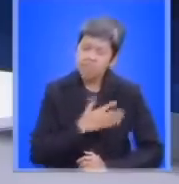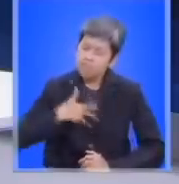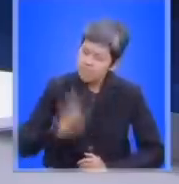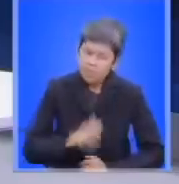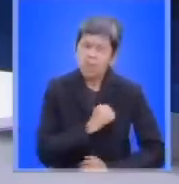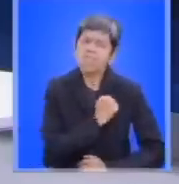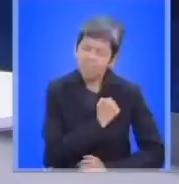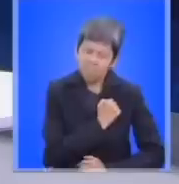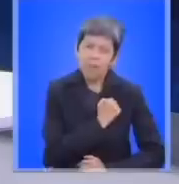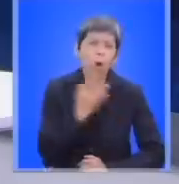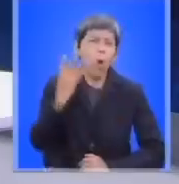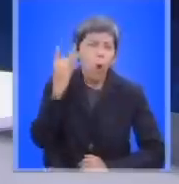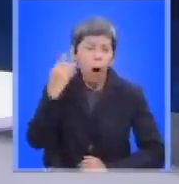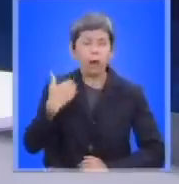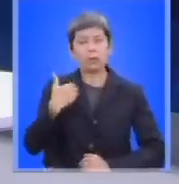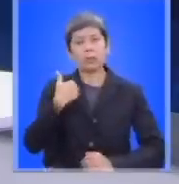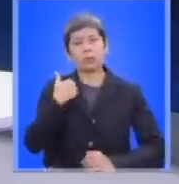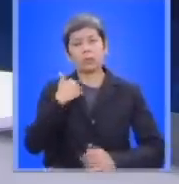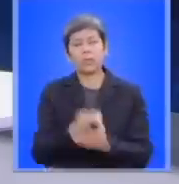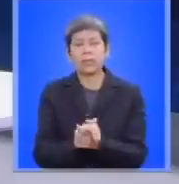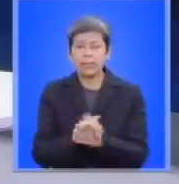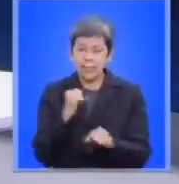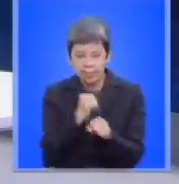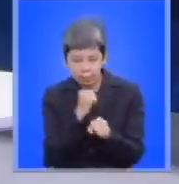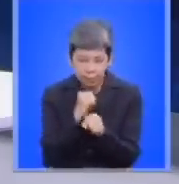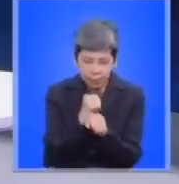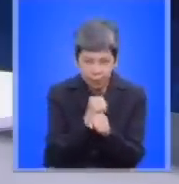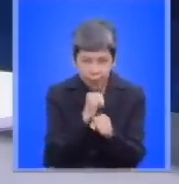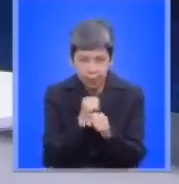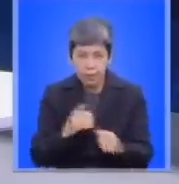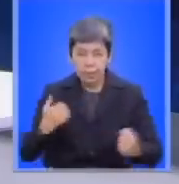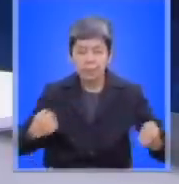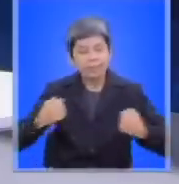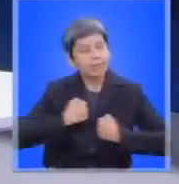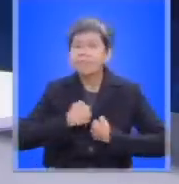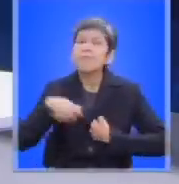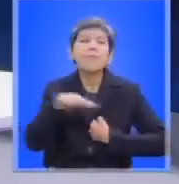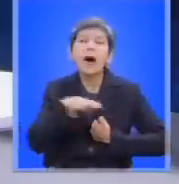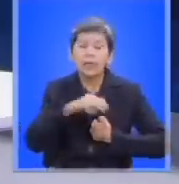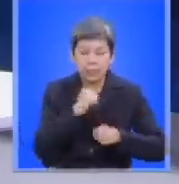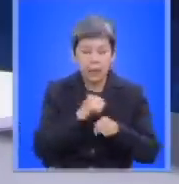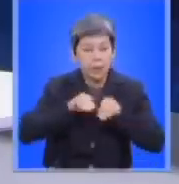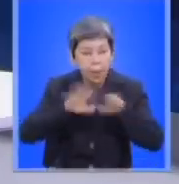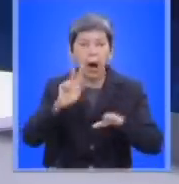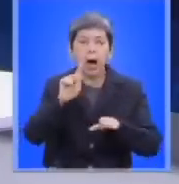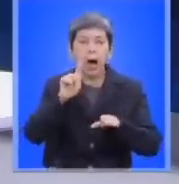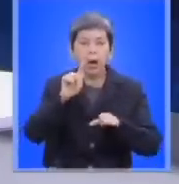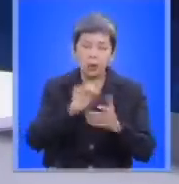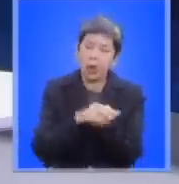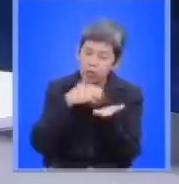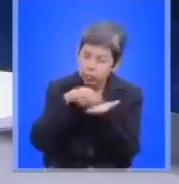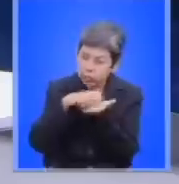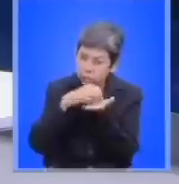ซเชียลหลังจากที่เมื่อวานนี้เนี่ยก็เดินทางมาทำงานนะคะใส่เสื้อธรรมดาเลยมาแถลงการแล้วก็เกาะติดสถานการณ์อย่าง